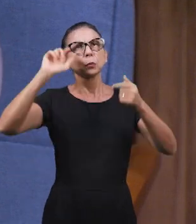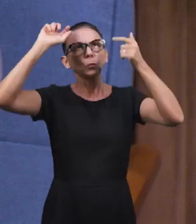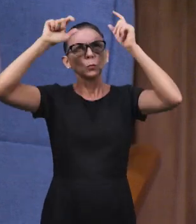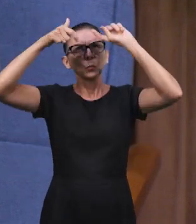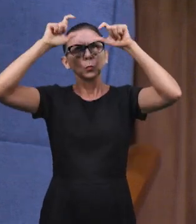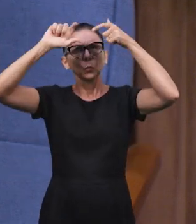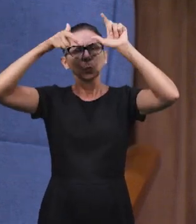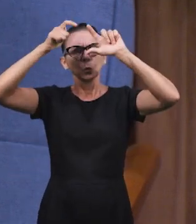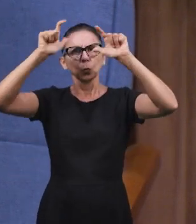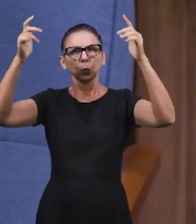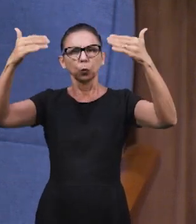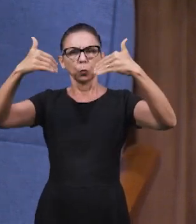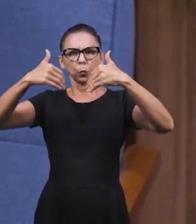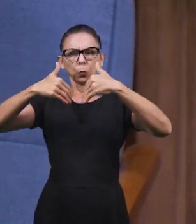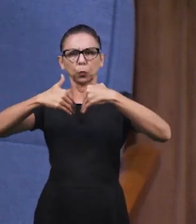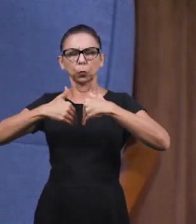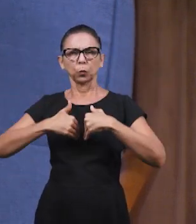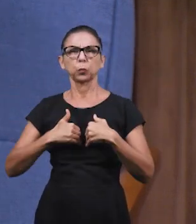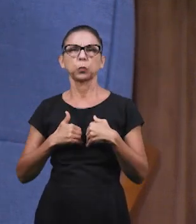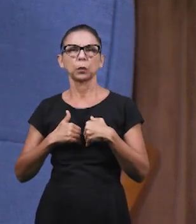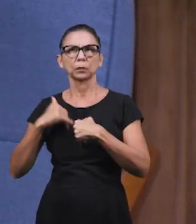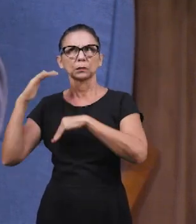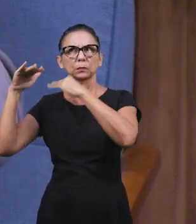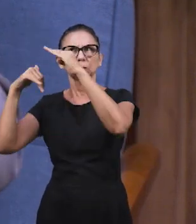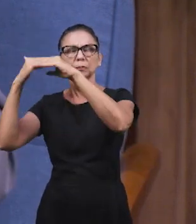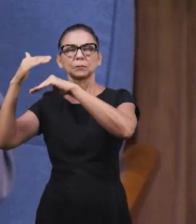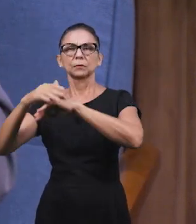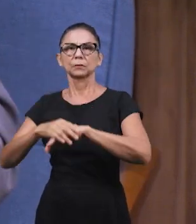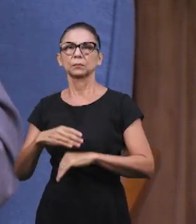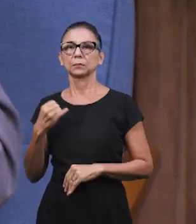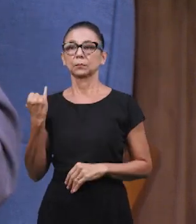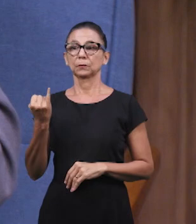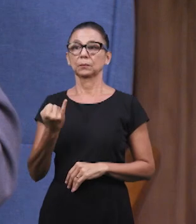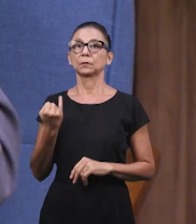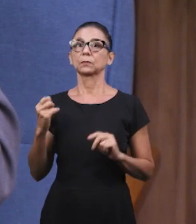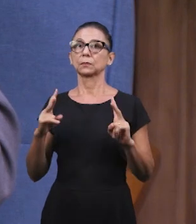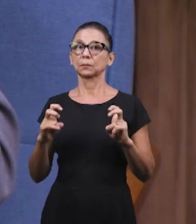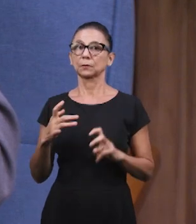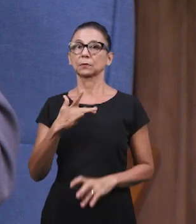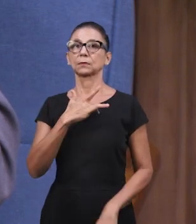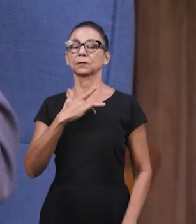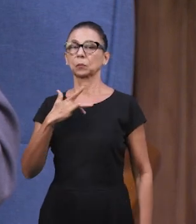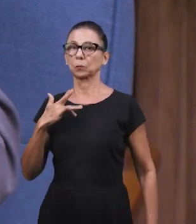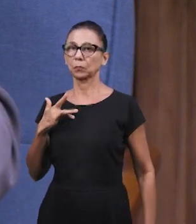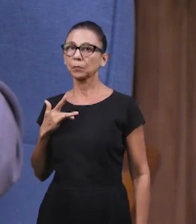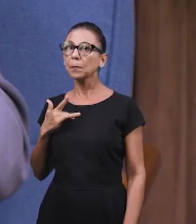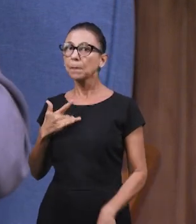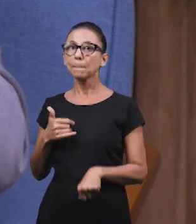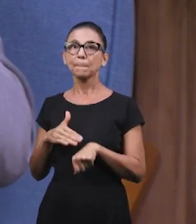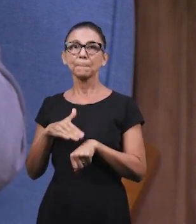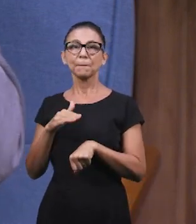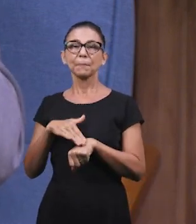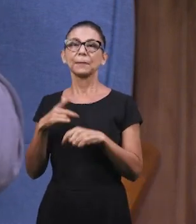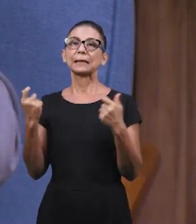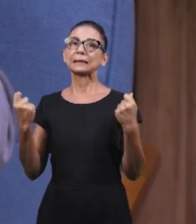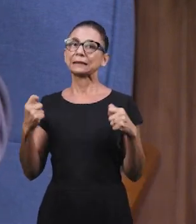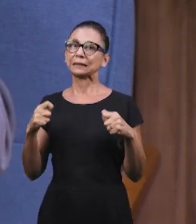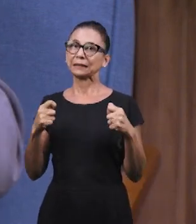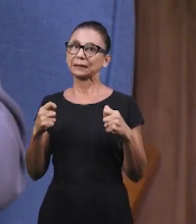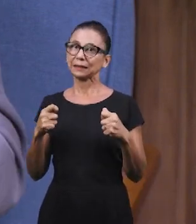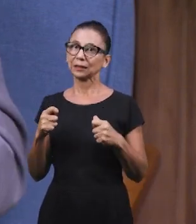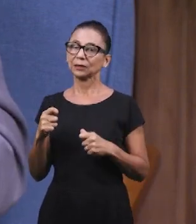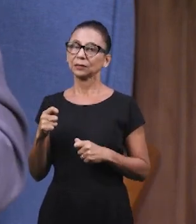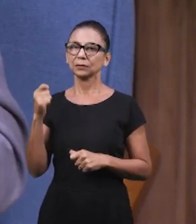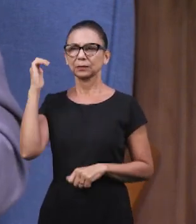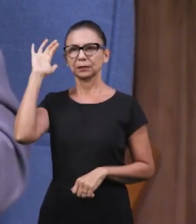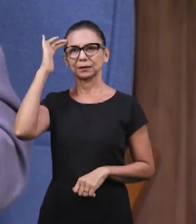Le trouble d'espectre autiste. Ça, c'est important, thématique de santé que de plus en plus devient nécessaire